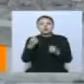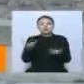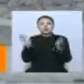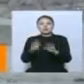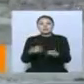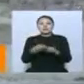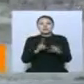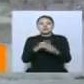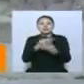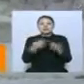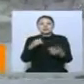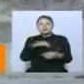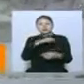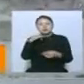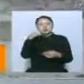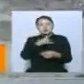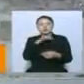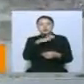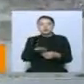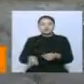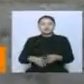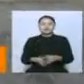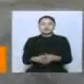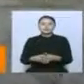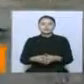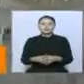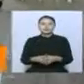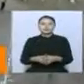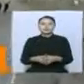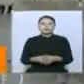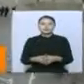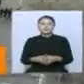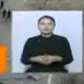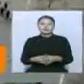қоңыраулар мен шақыртулар түспеген. Сағира Өтепқызы, Сәбит Ұлықпан, Бақытжан Ахметұлы, Дидар.